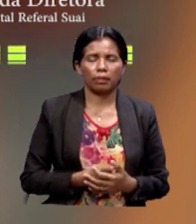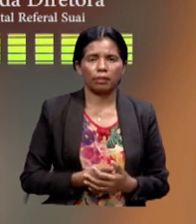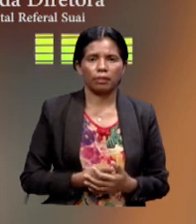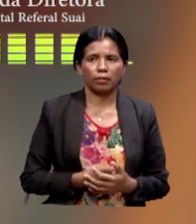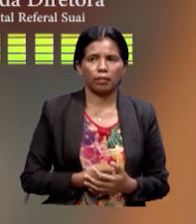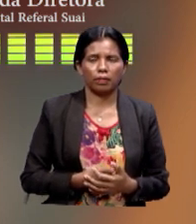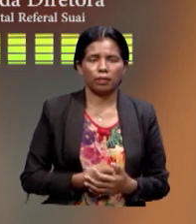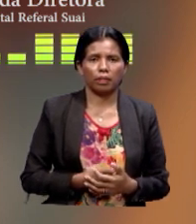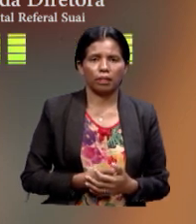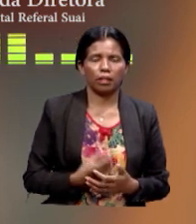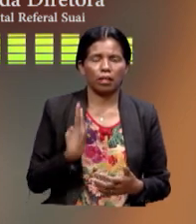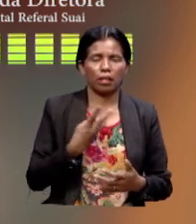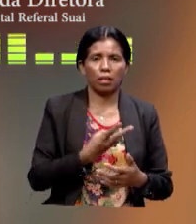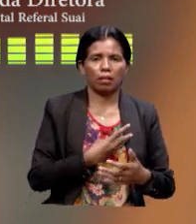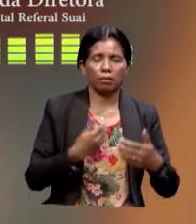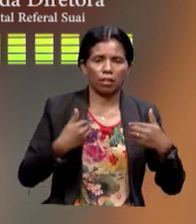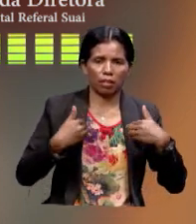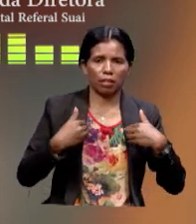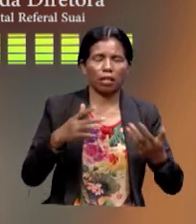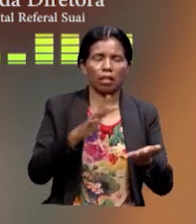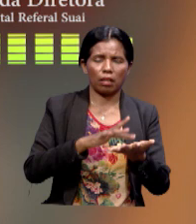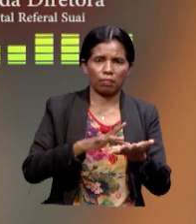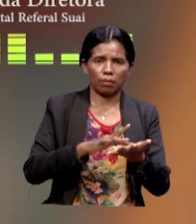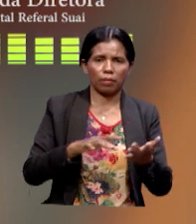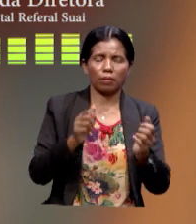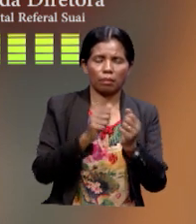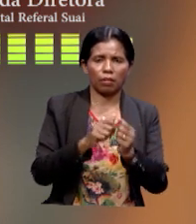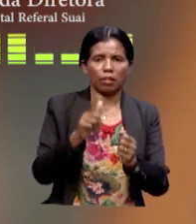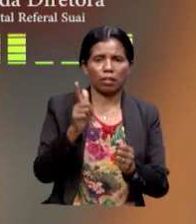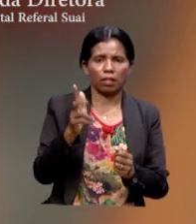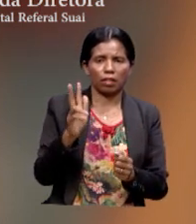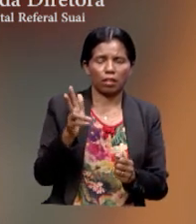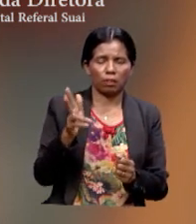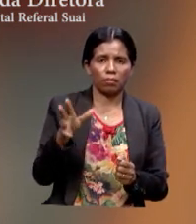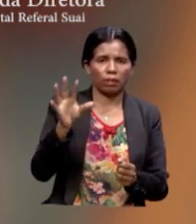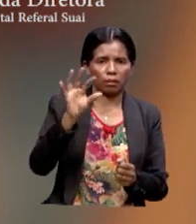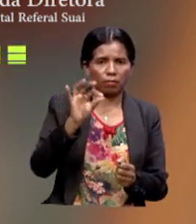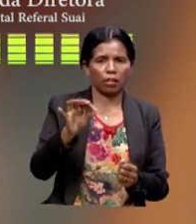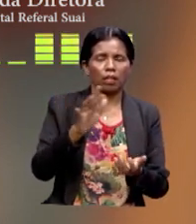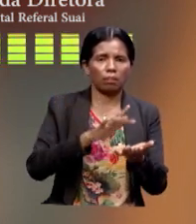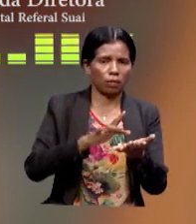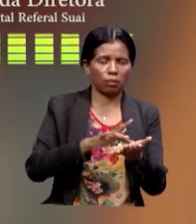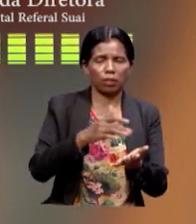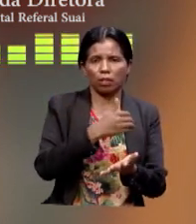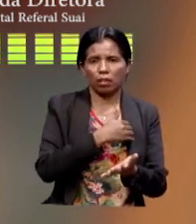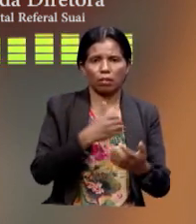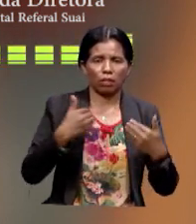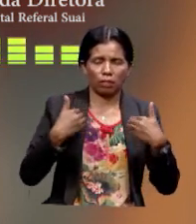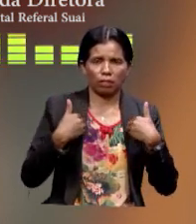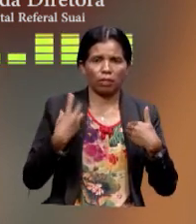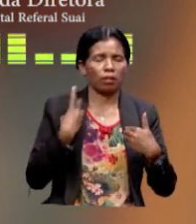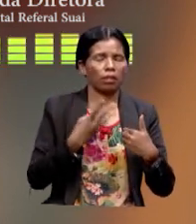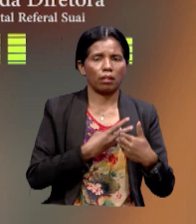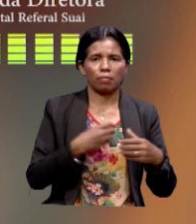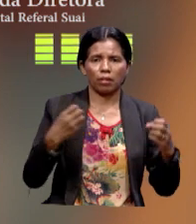hari yang waktu nusura kami stok out, you beri hati teknologi item. Kami, ya